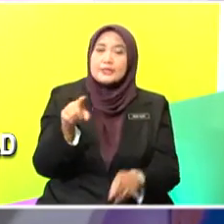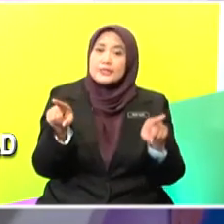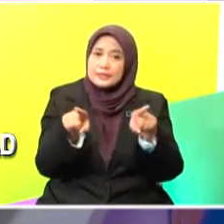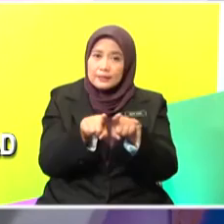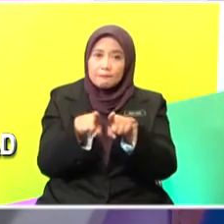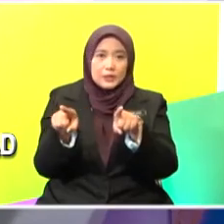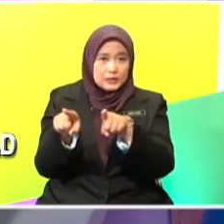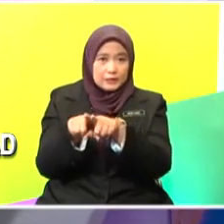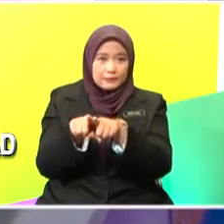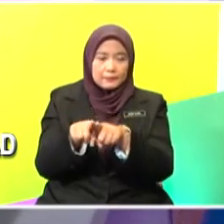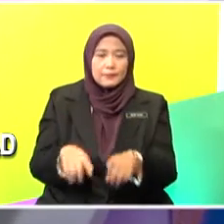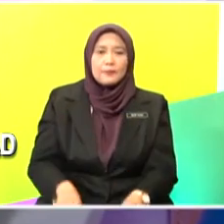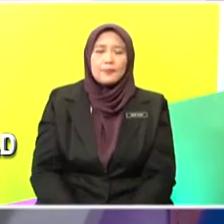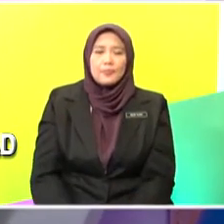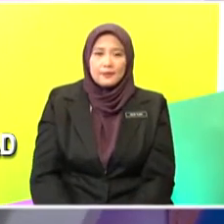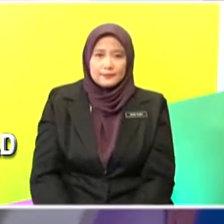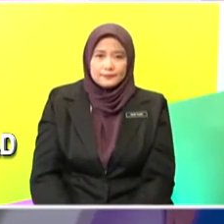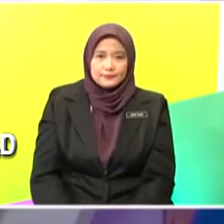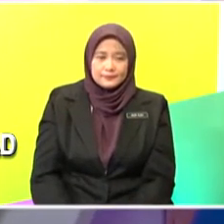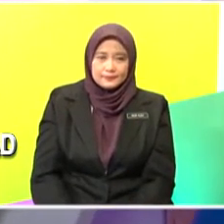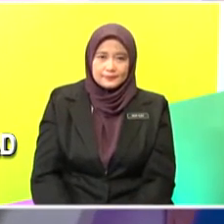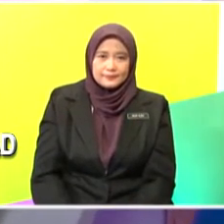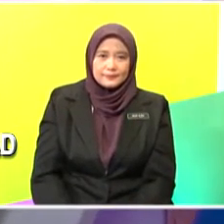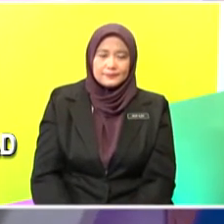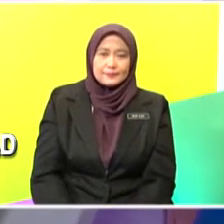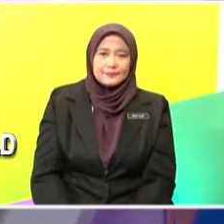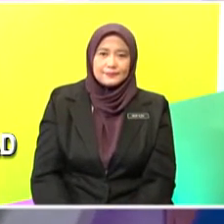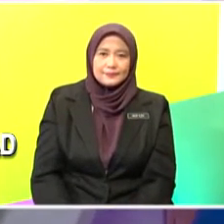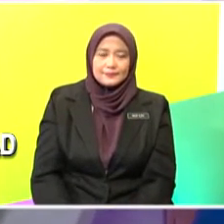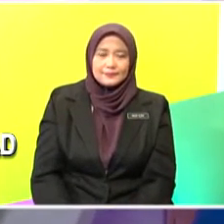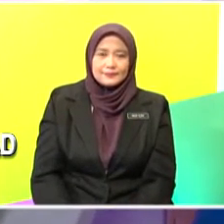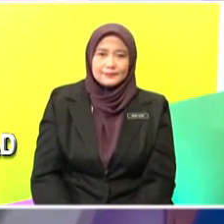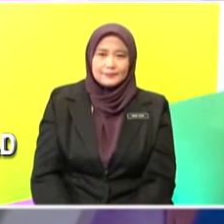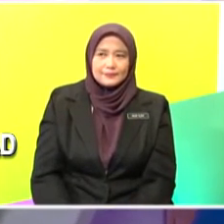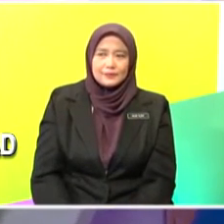Tarik. Kemudian kita cantumkan dekat atas.